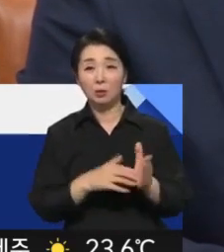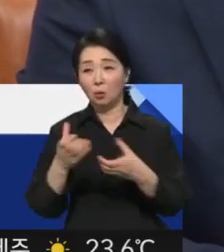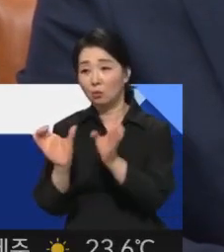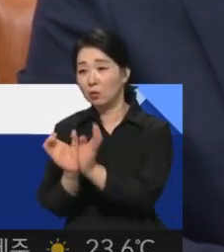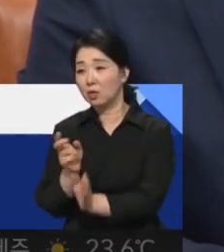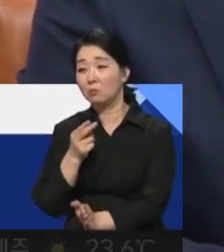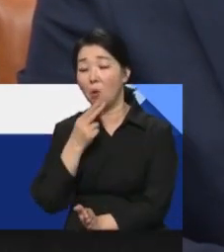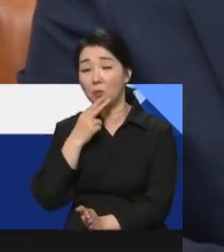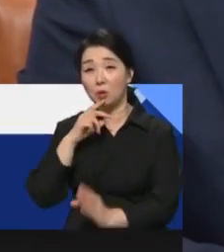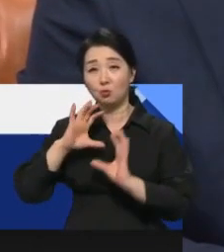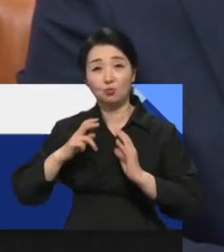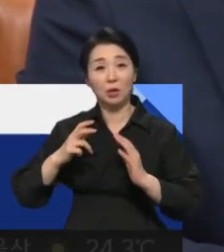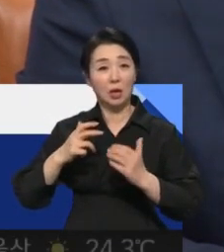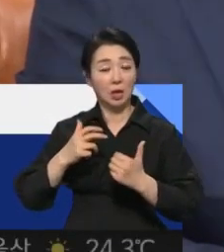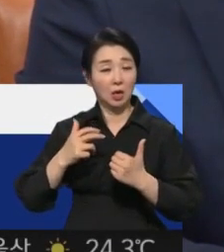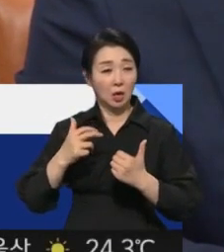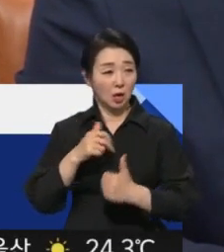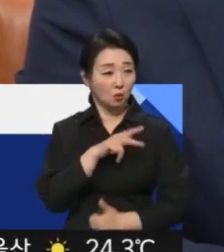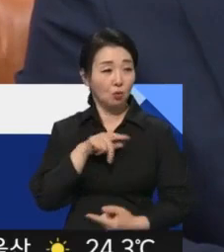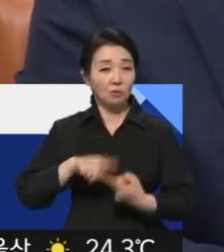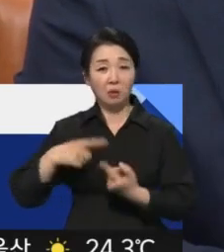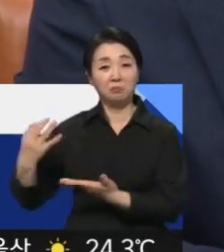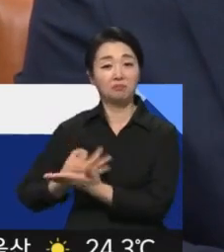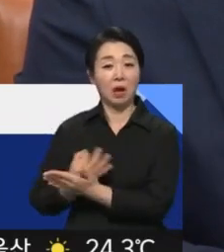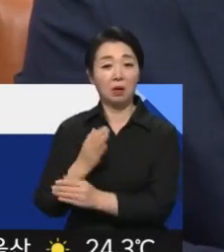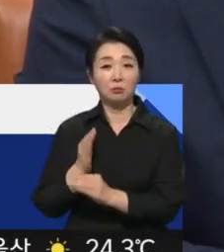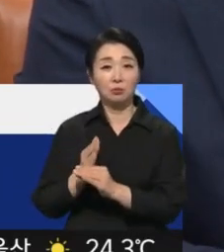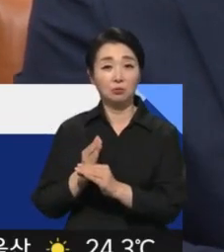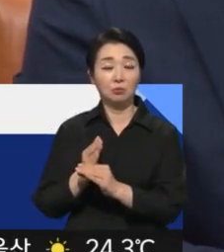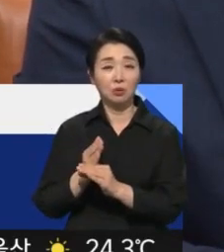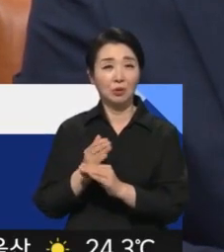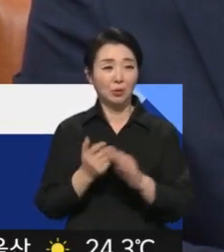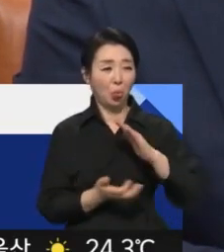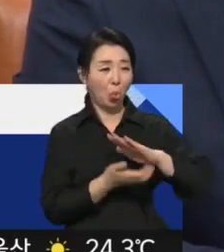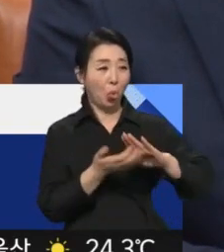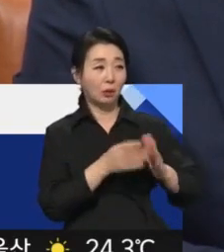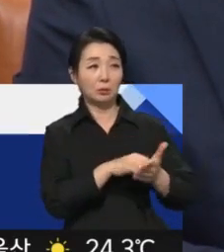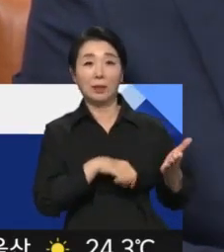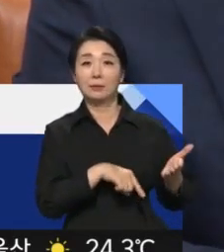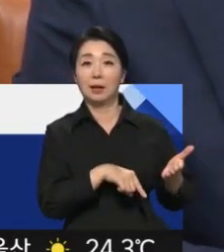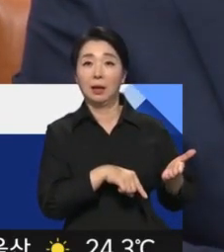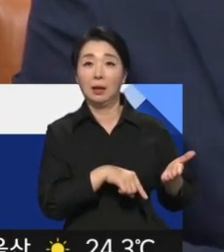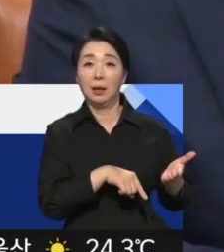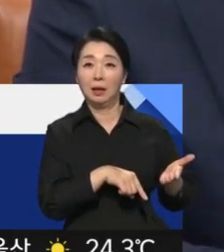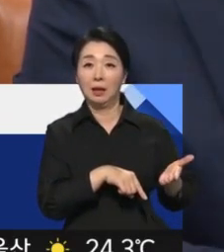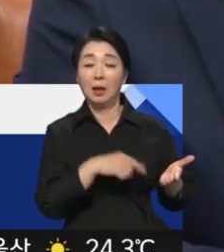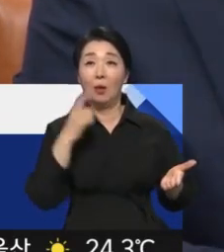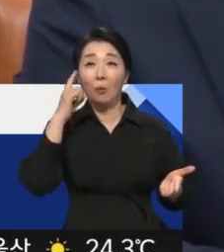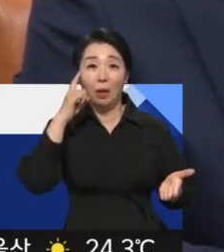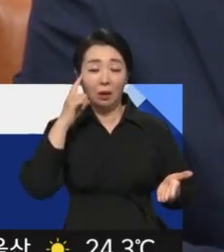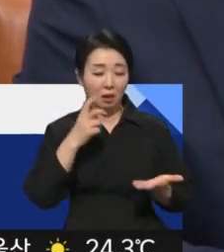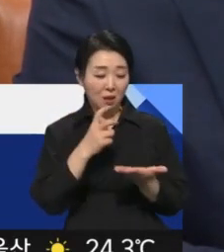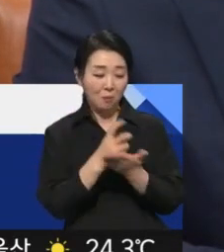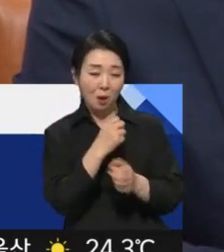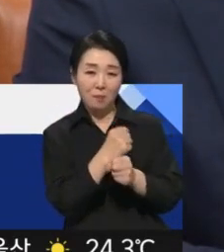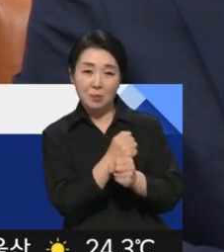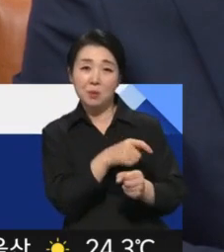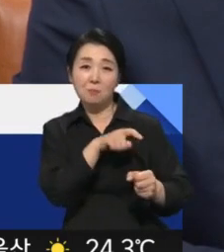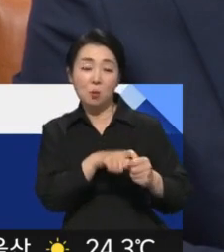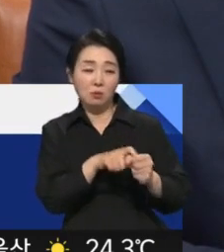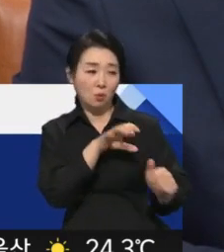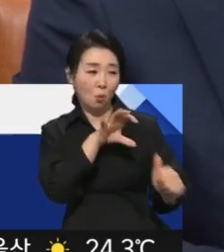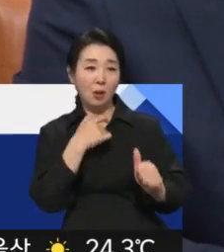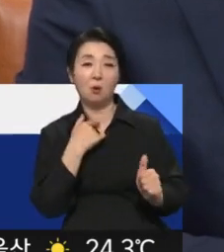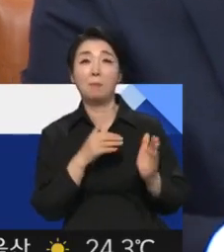국회의원 급여를 꼬박꼬박 챙기고 있습니다. 꼼수 탈당을 평소 입법 독재의 수단으로